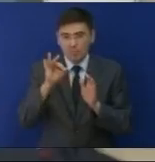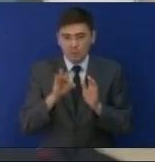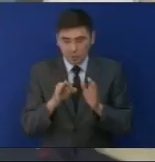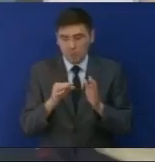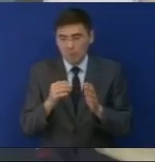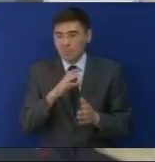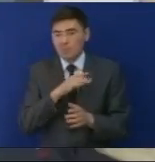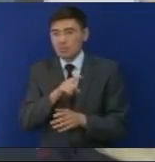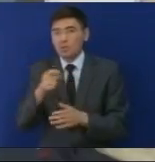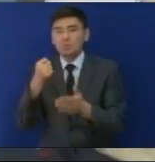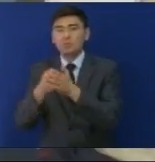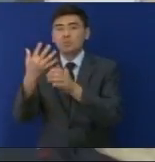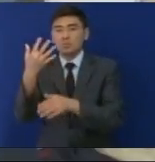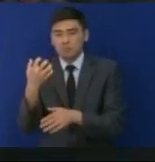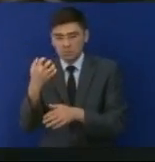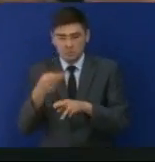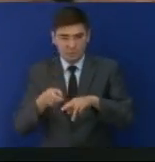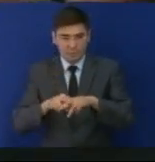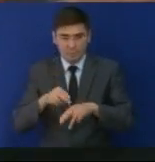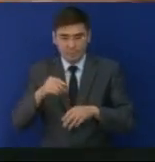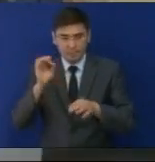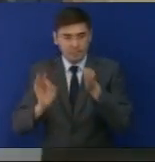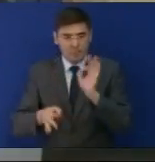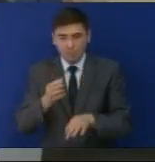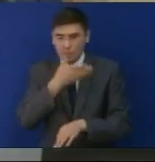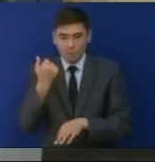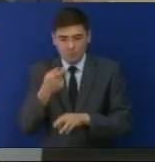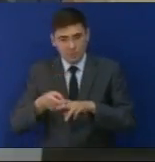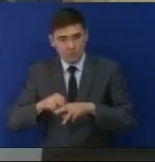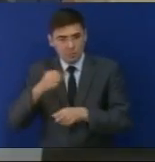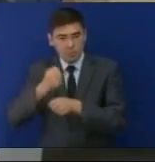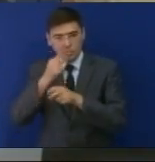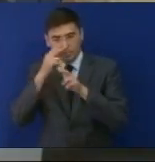Этот вопрос должен быть решен. Необходим строгий контроль.